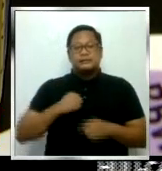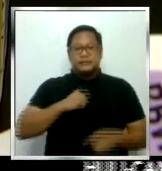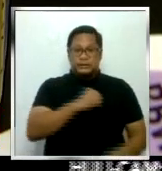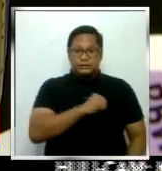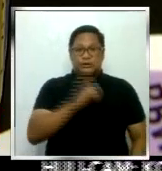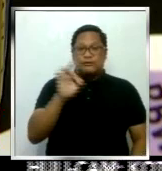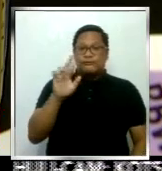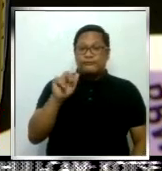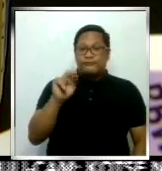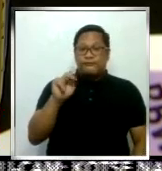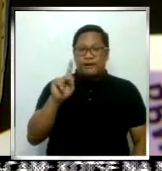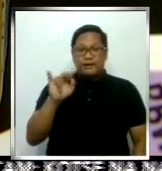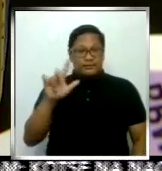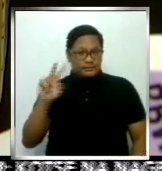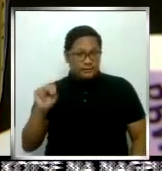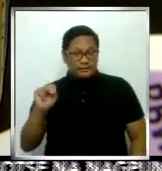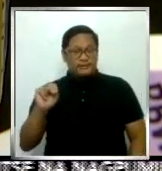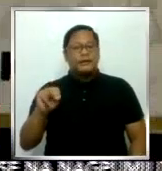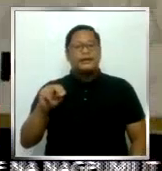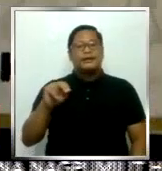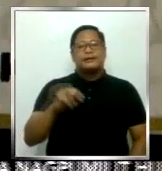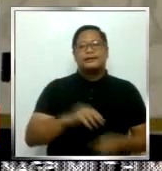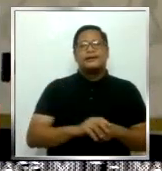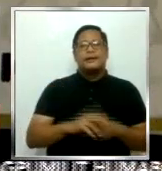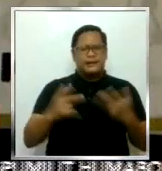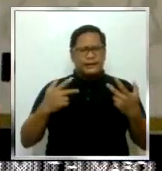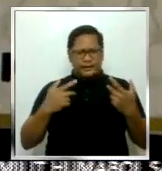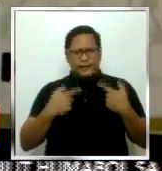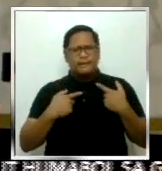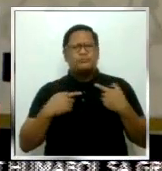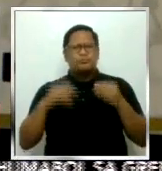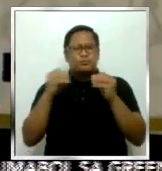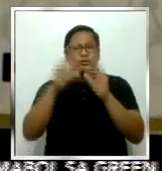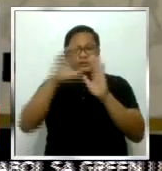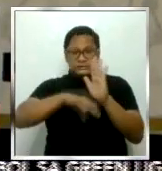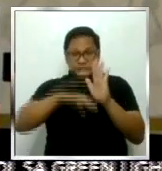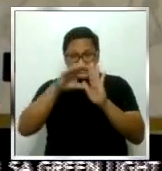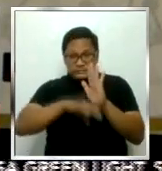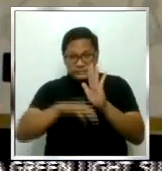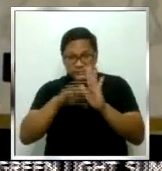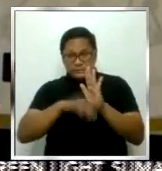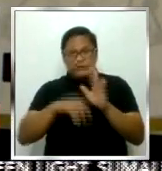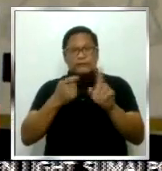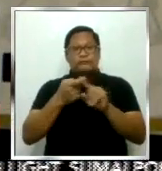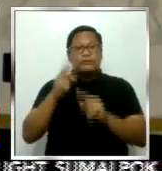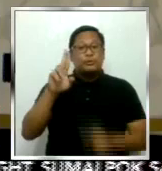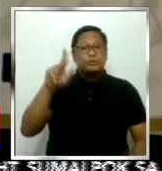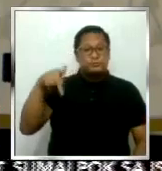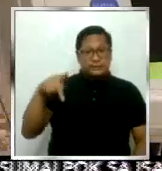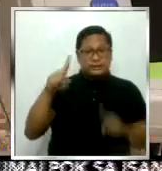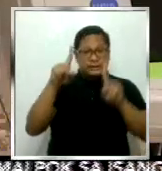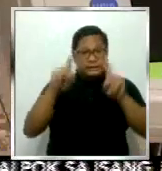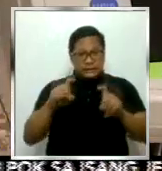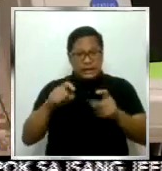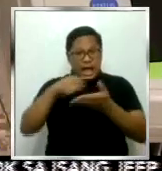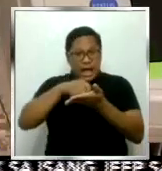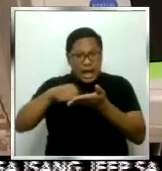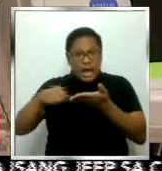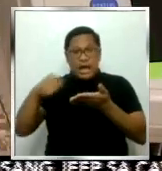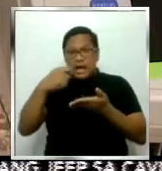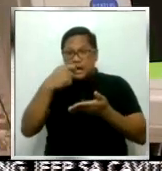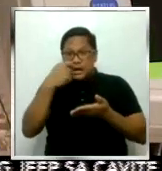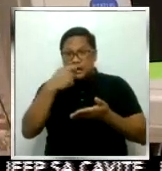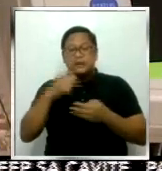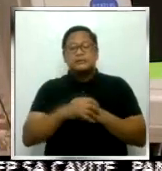at Senadora Rizza Ontiveros, ipinunto nilang mas mura ang PCR test kits ng University of the Philippines. Nagkakahalaga lamang ito